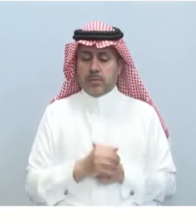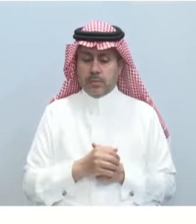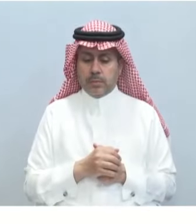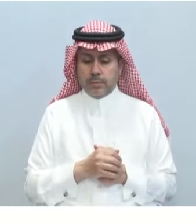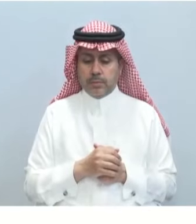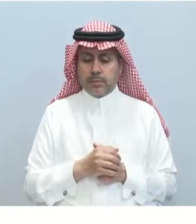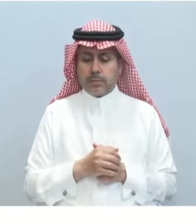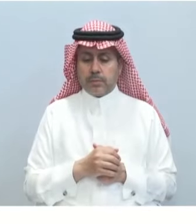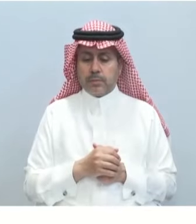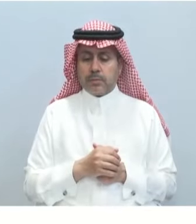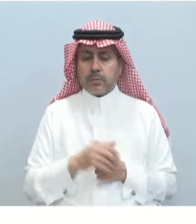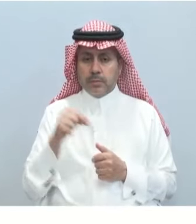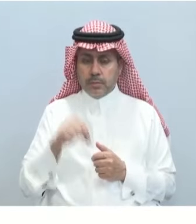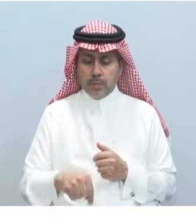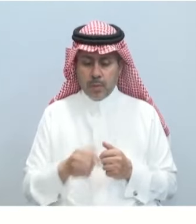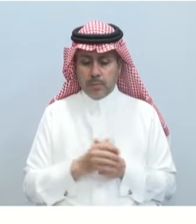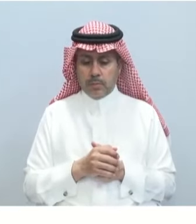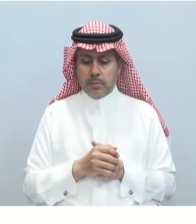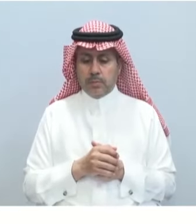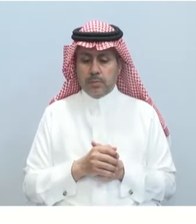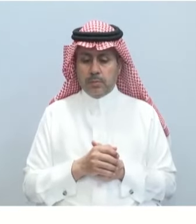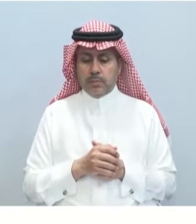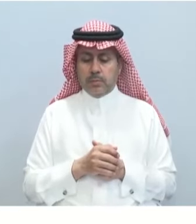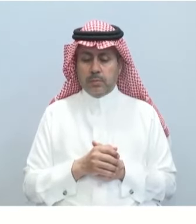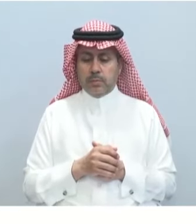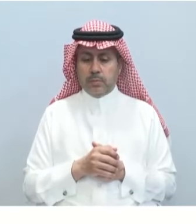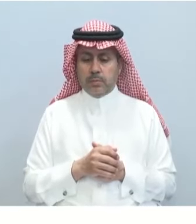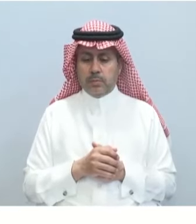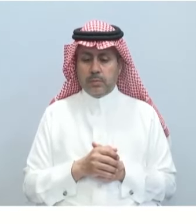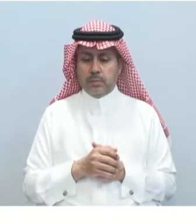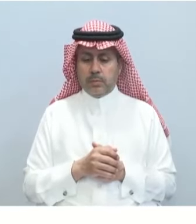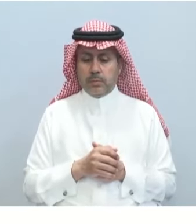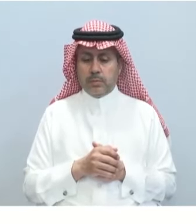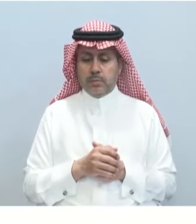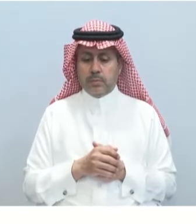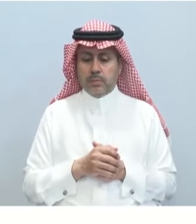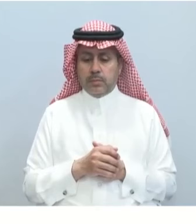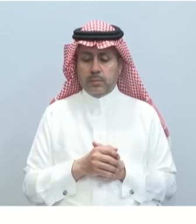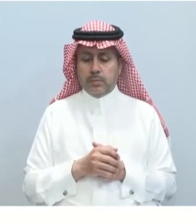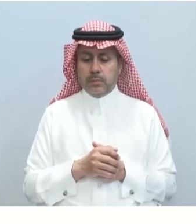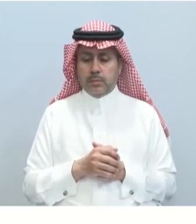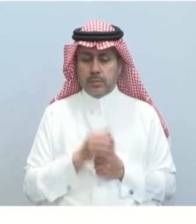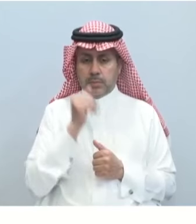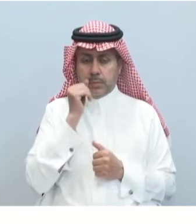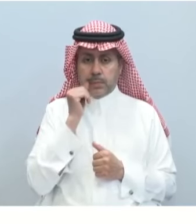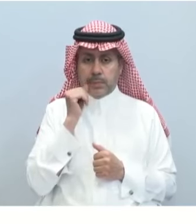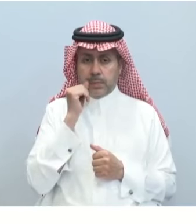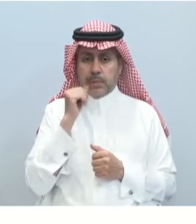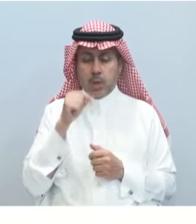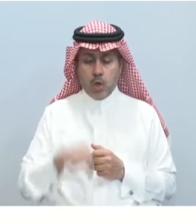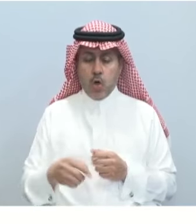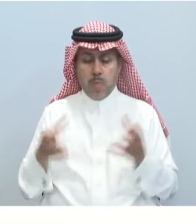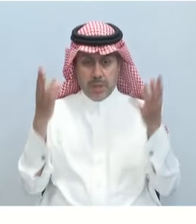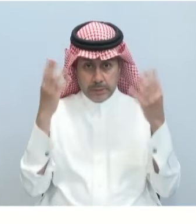حقوق كبير السن ورعايته نظام حقوق الاشخاص ذوي الاعاقه واليوم